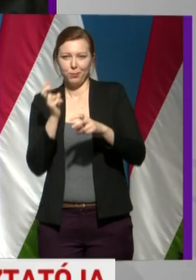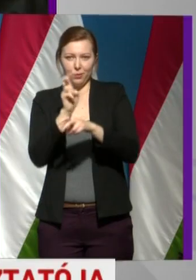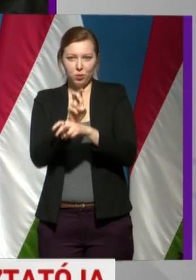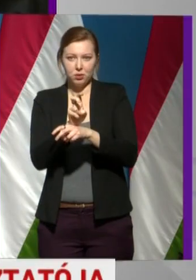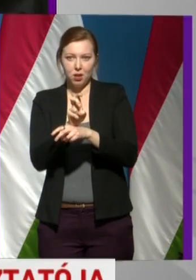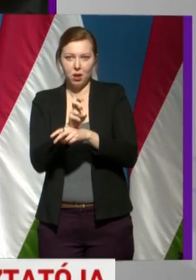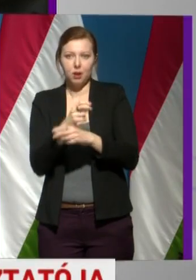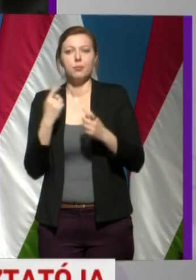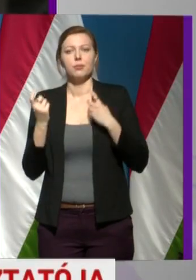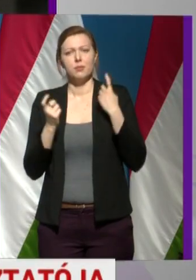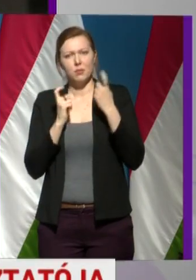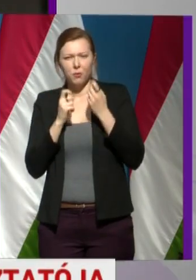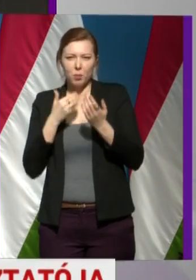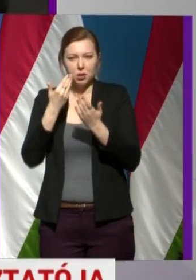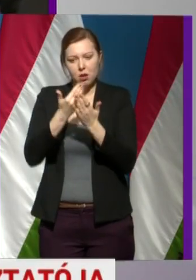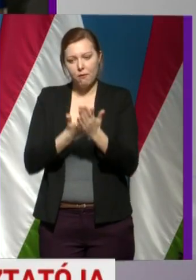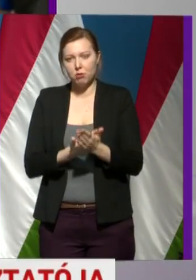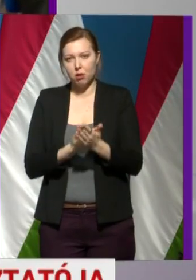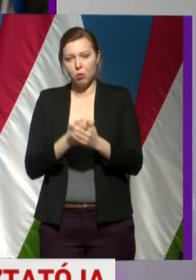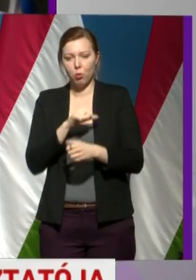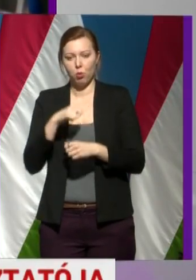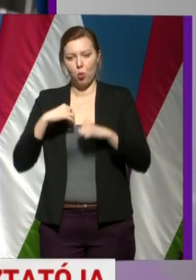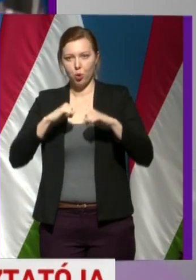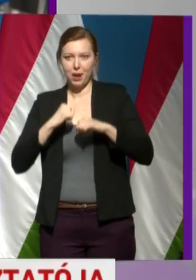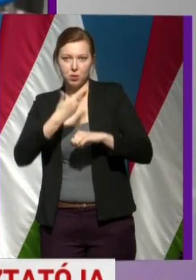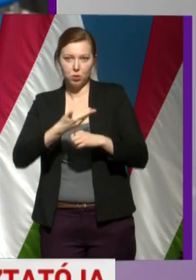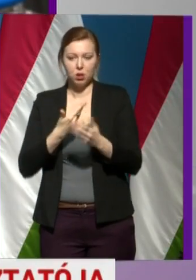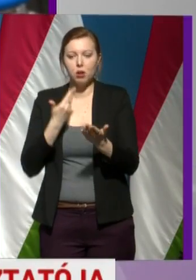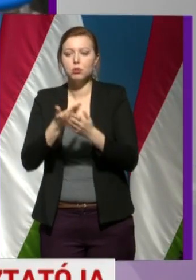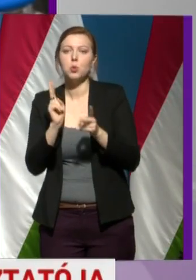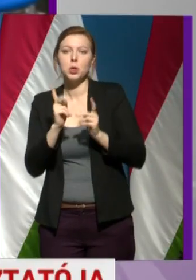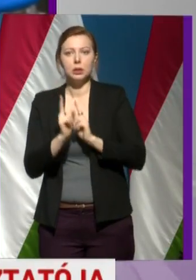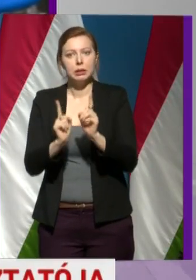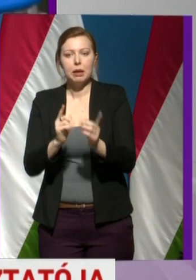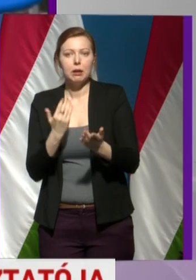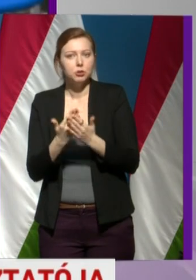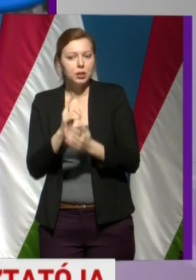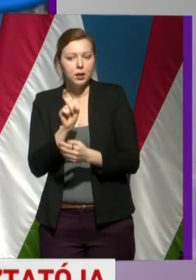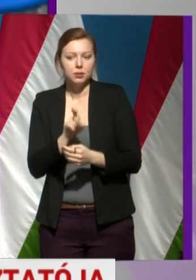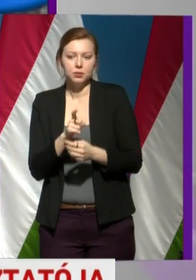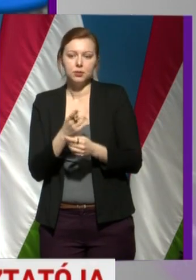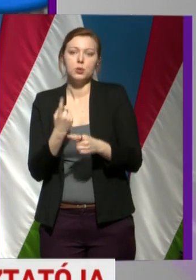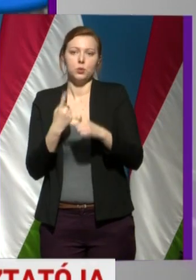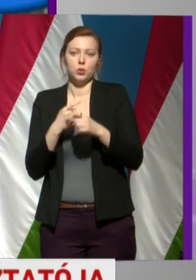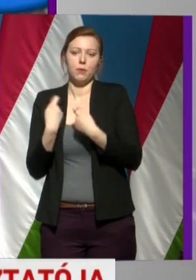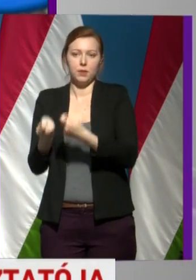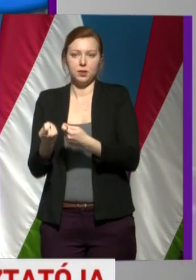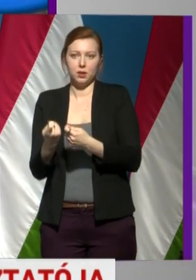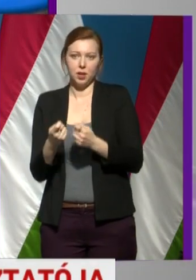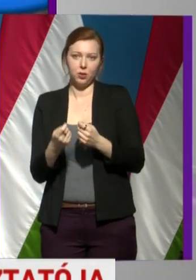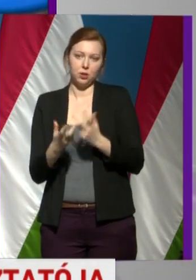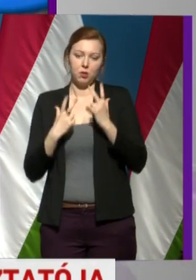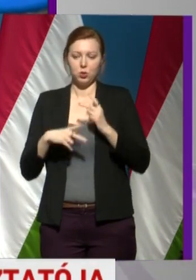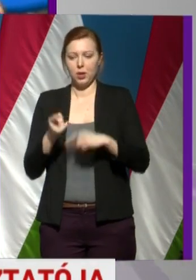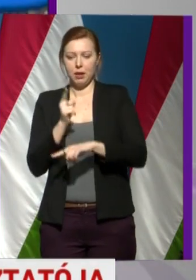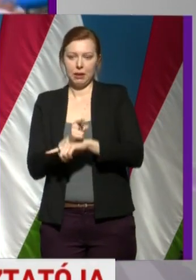hogy megfogalmaznak-e javaslatot az önkormányzatoknak, hogy hogyan járjanak el, amellett, hogy visszaadják a